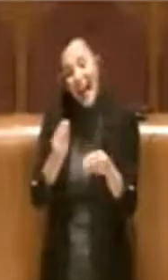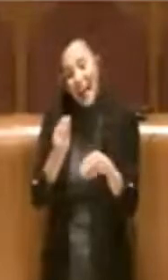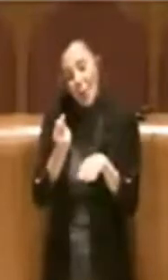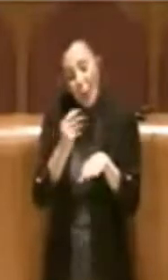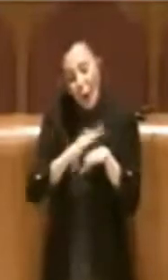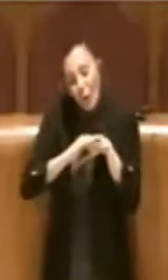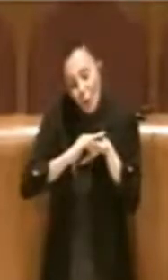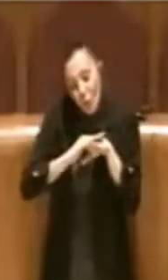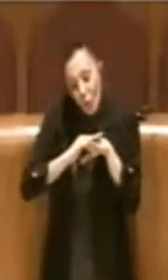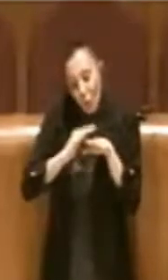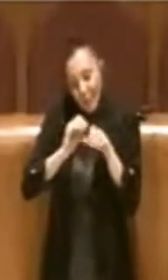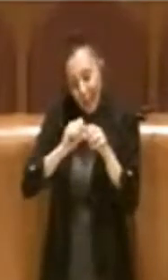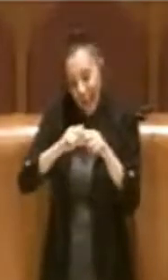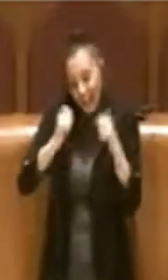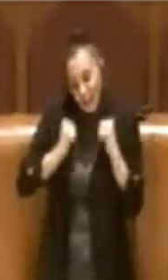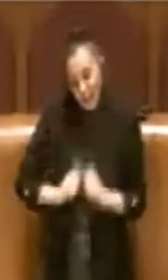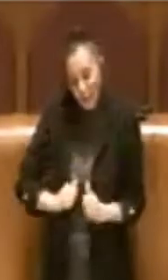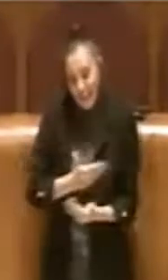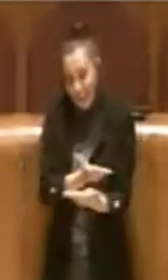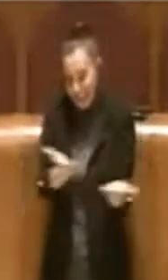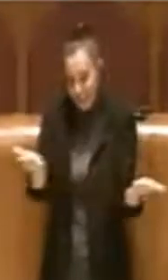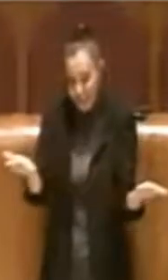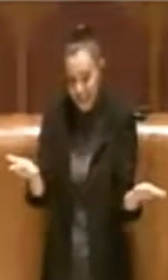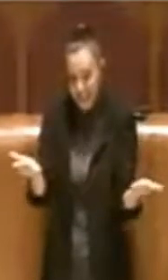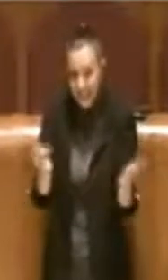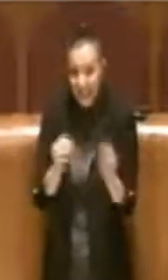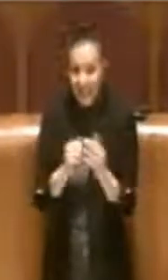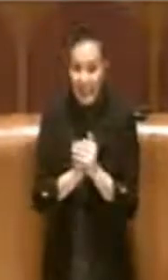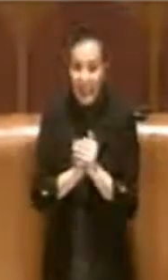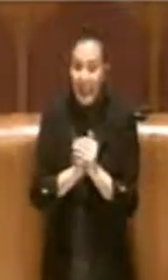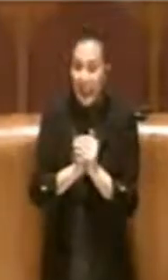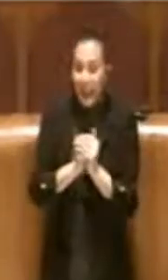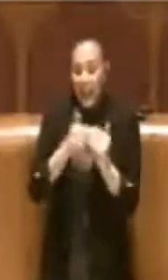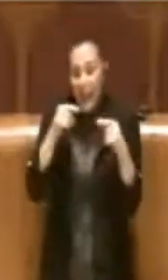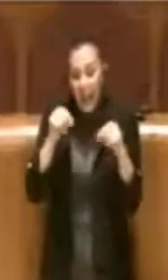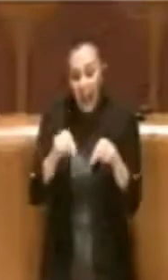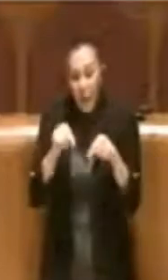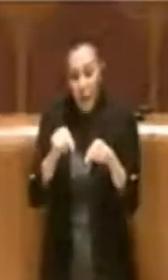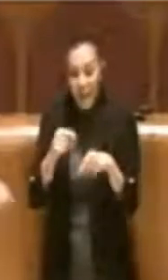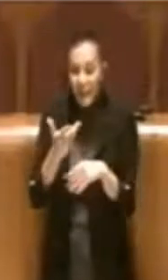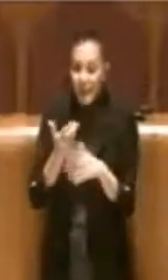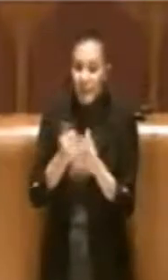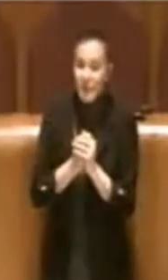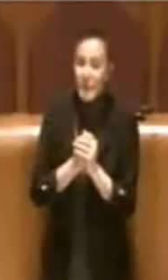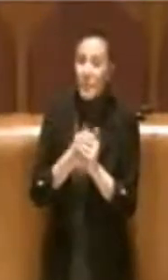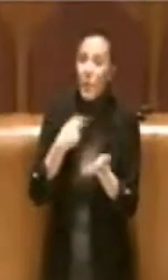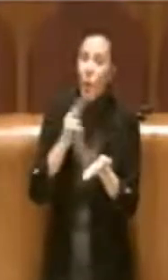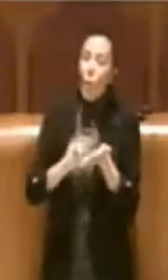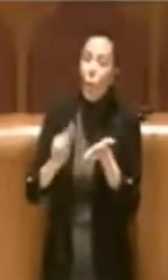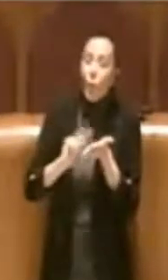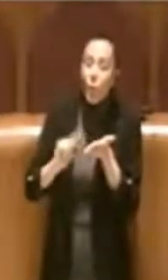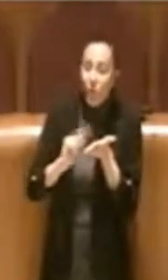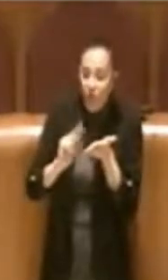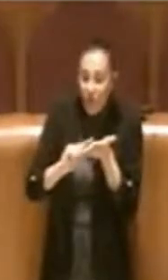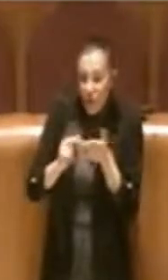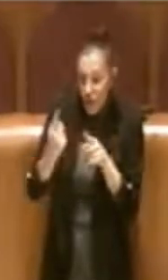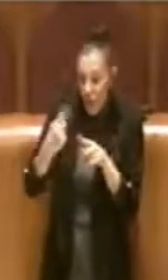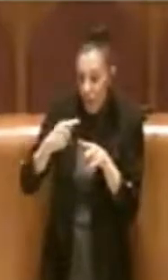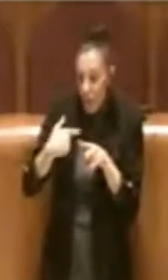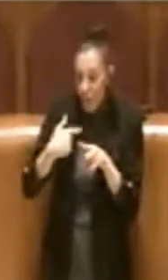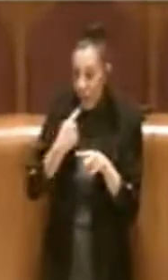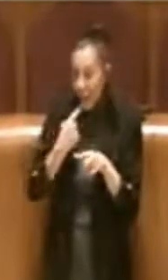alla cittadinanza, anche perché. E qui mi voglio mettere anche dalla parte degli uffici, insomma, e dei dirigenti,